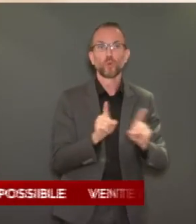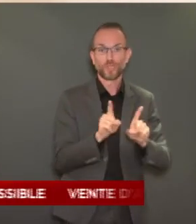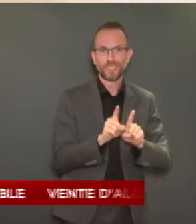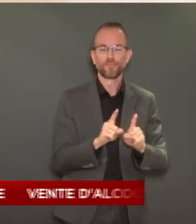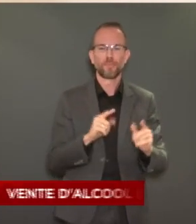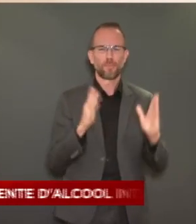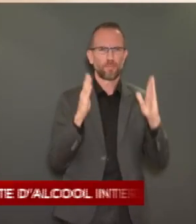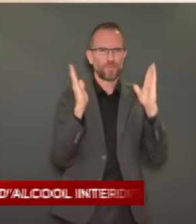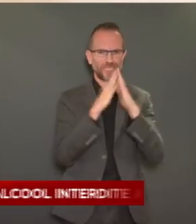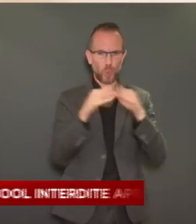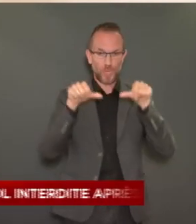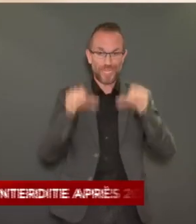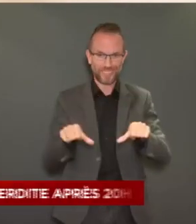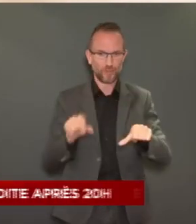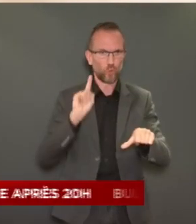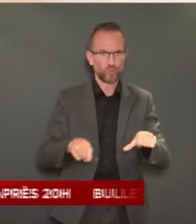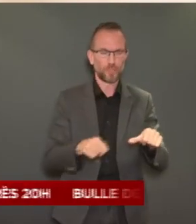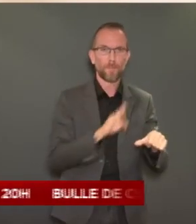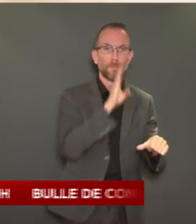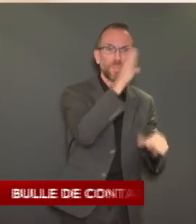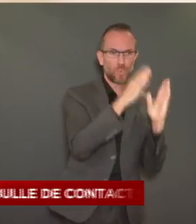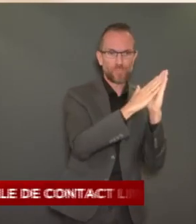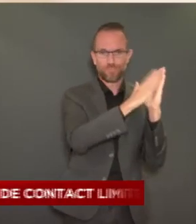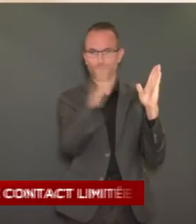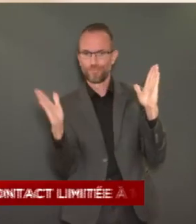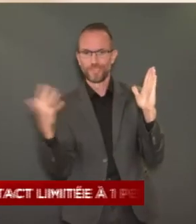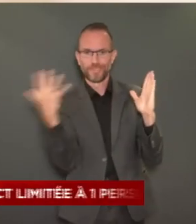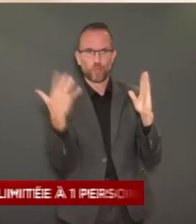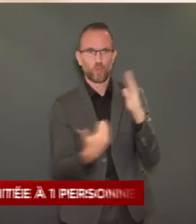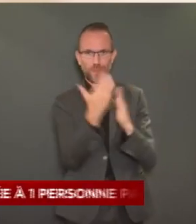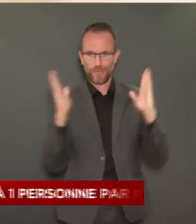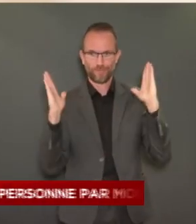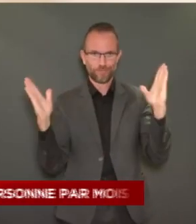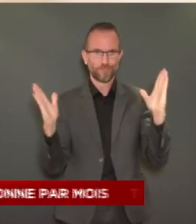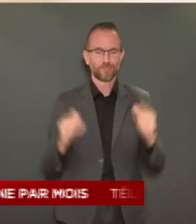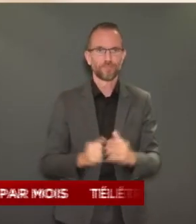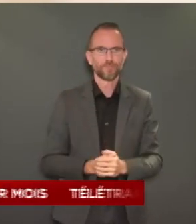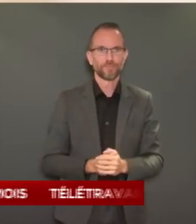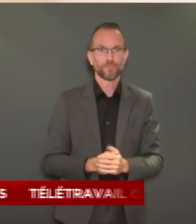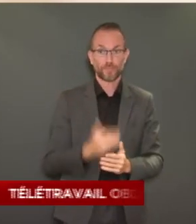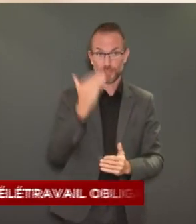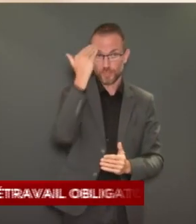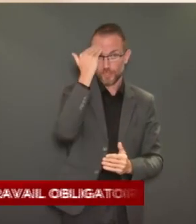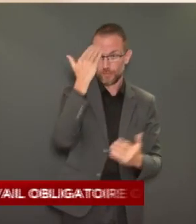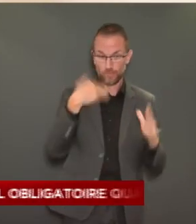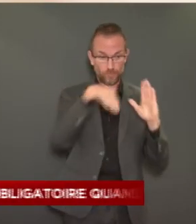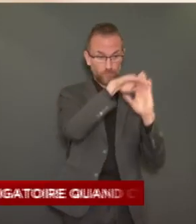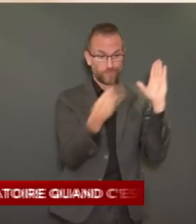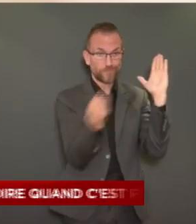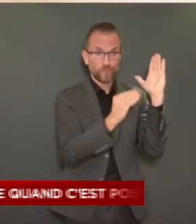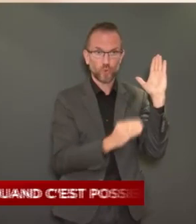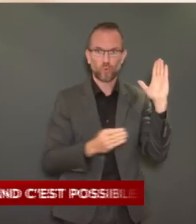du fait que ces mesures sont très, très sévères et que ces mesures vont paraître à beaucoup de personnes